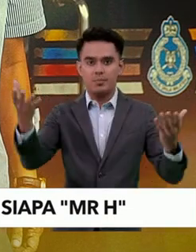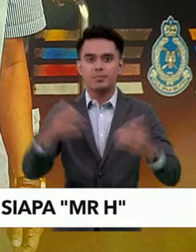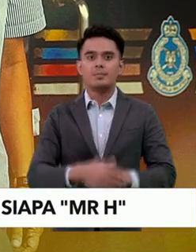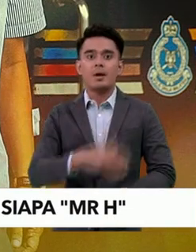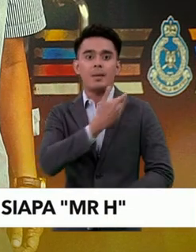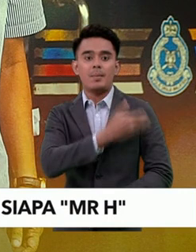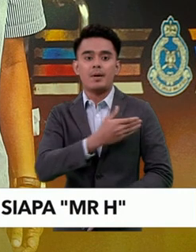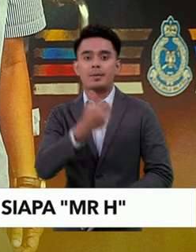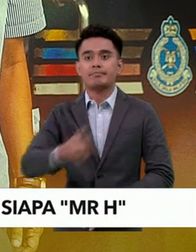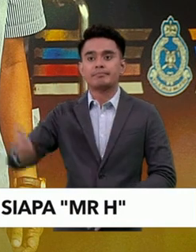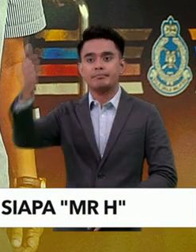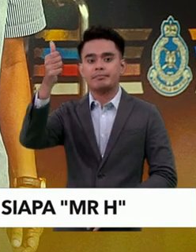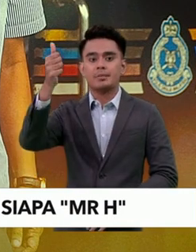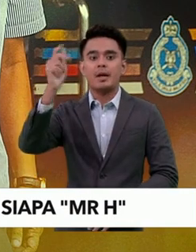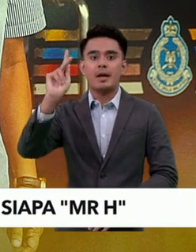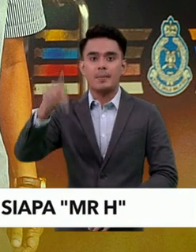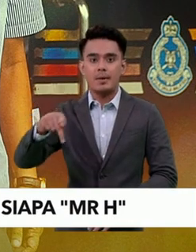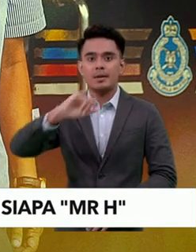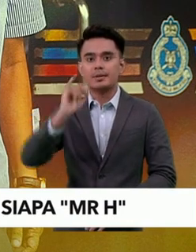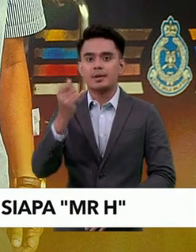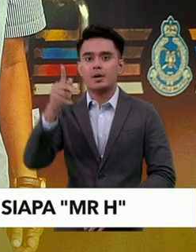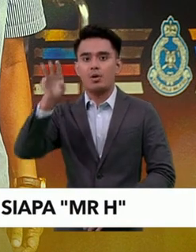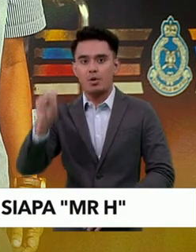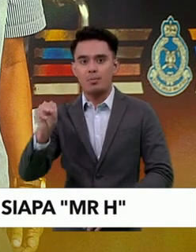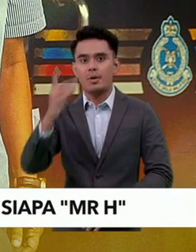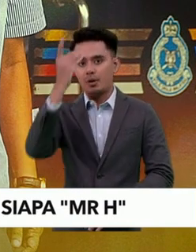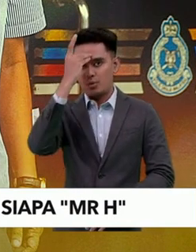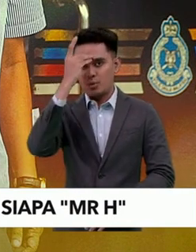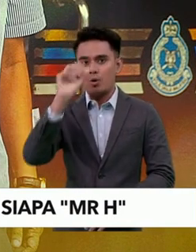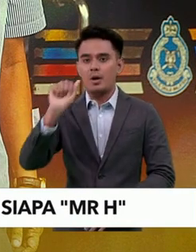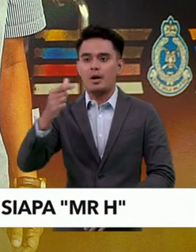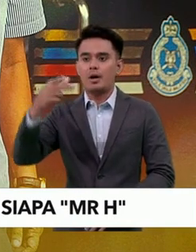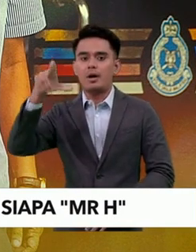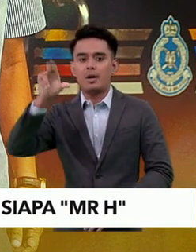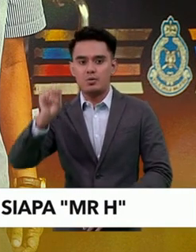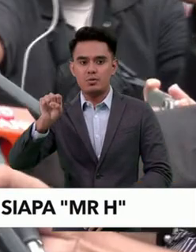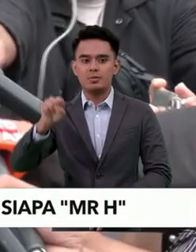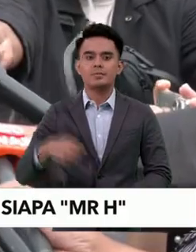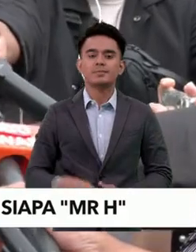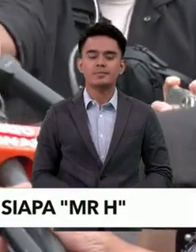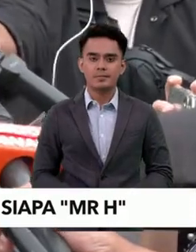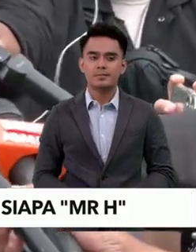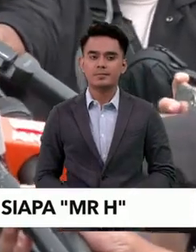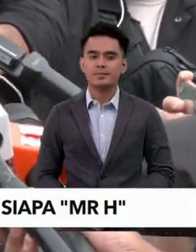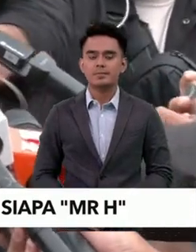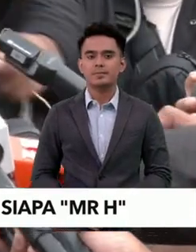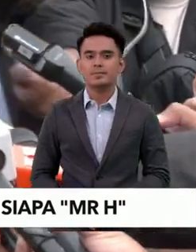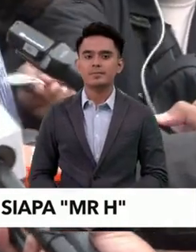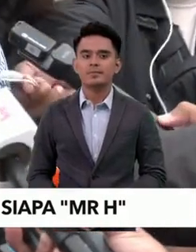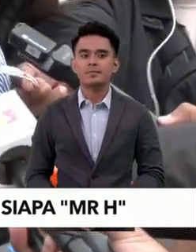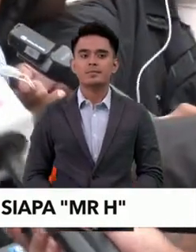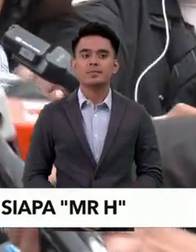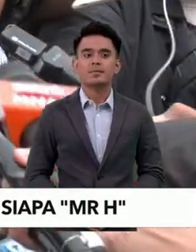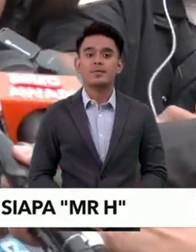bekas ketua pengarah jabatan komunikasi komuniti jkom Datuk Mohamad agos Yus